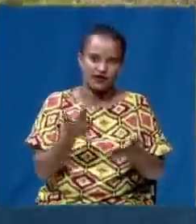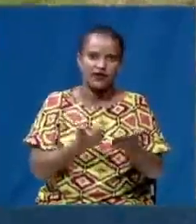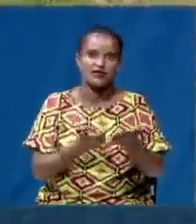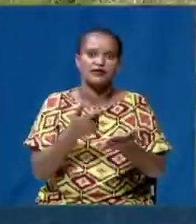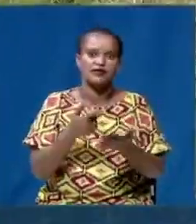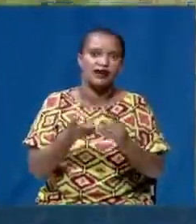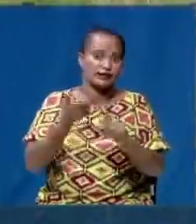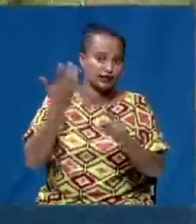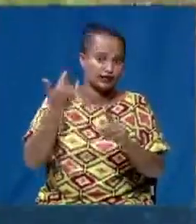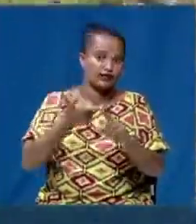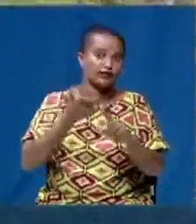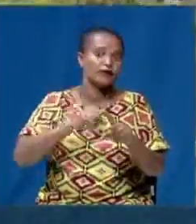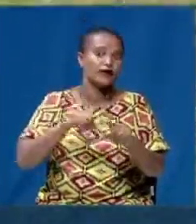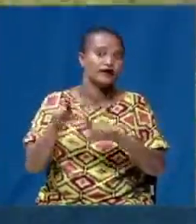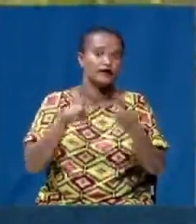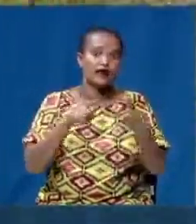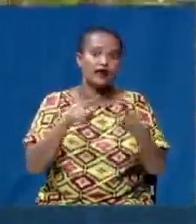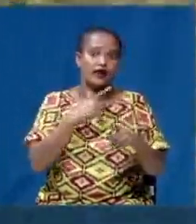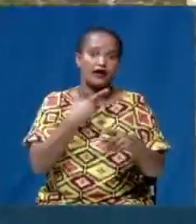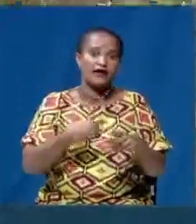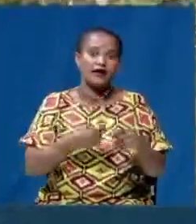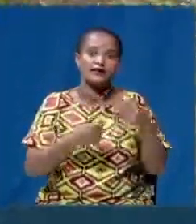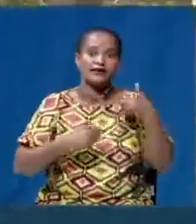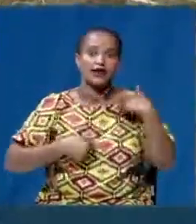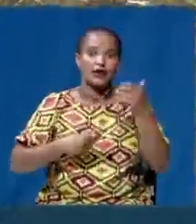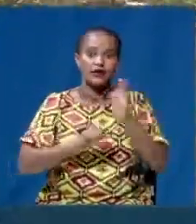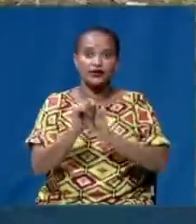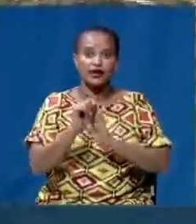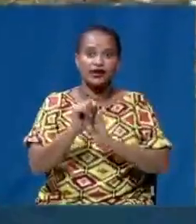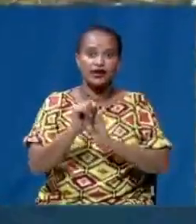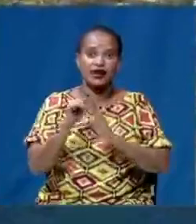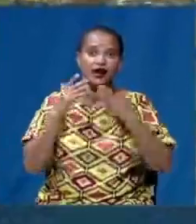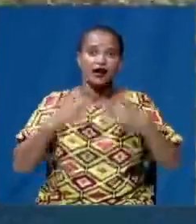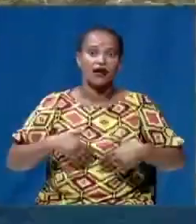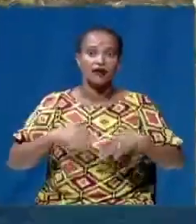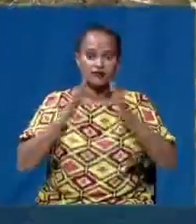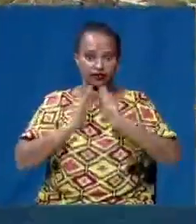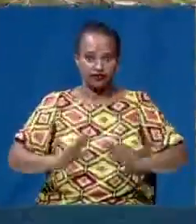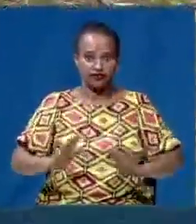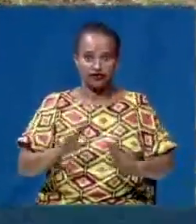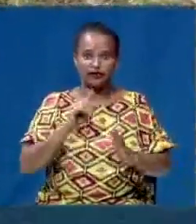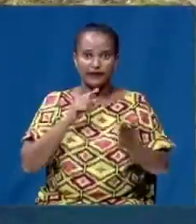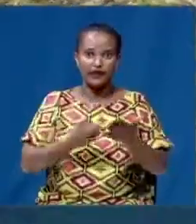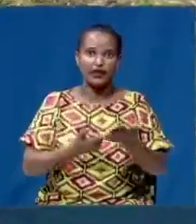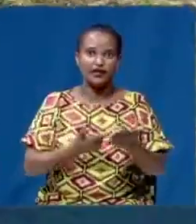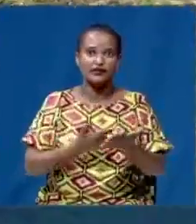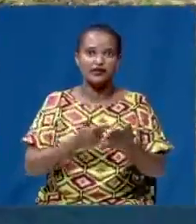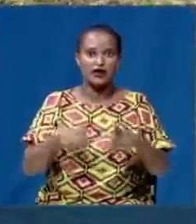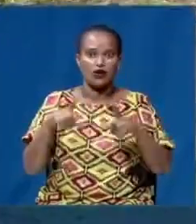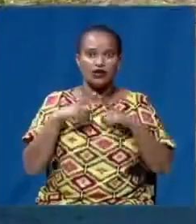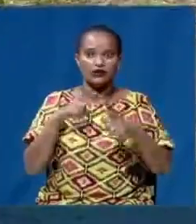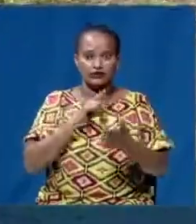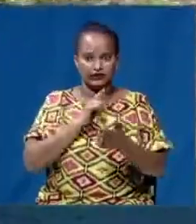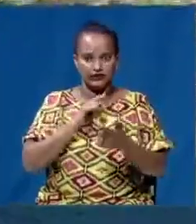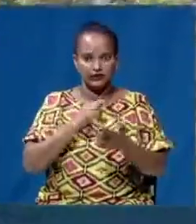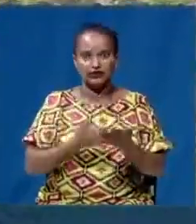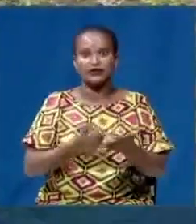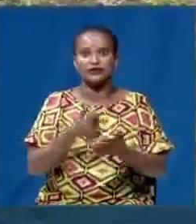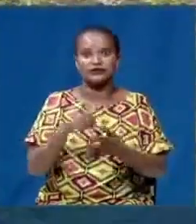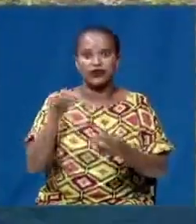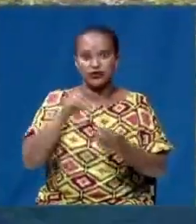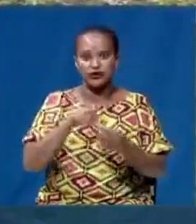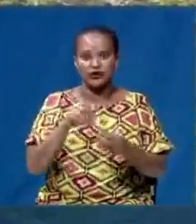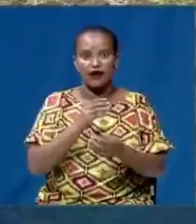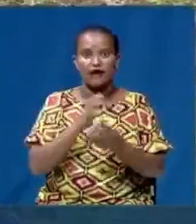ናብ ንቡር ንምምላስ ድማ ኣባላት ሰራዊት ትግራይን ኣካላት ፀጥታን ካብ ምርግጋፅ ሃልዋትን ድሕንነትን ህዝቢ ትግራይ ብተወሳኺ